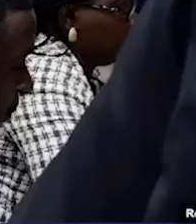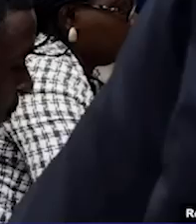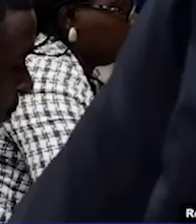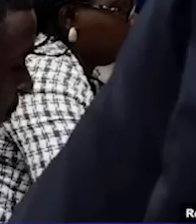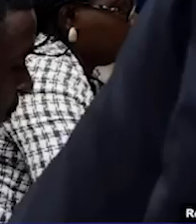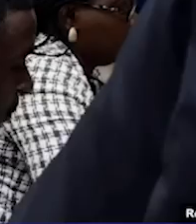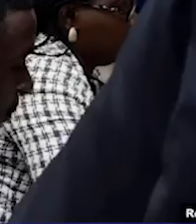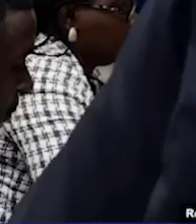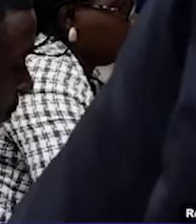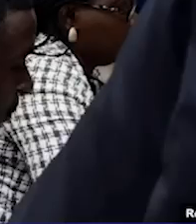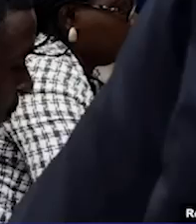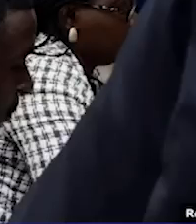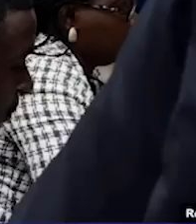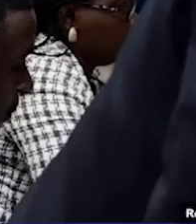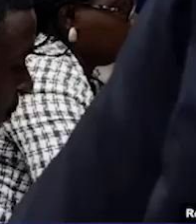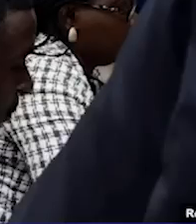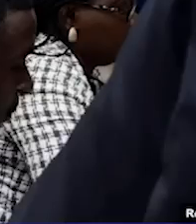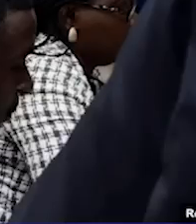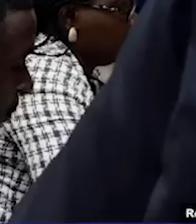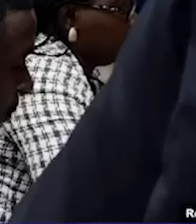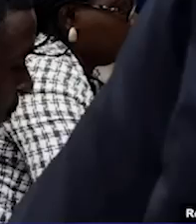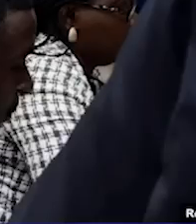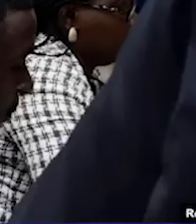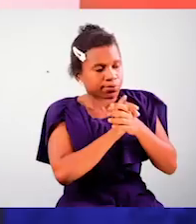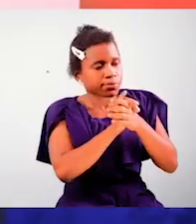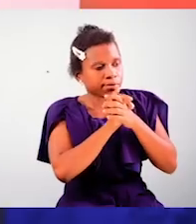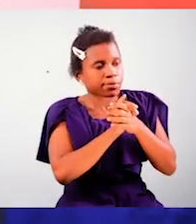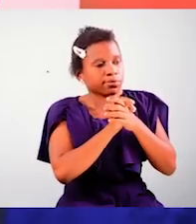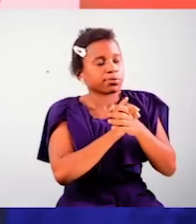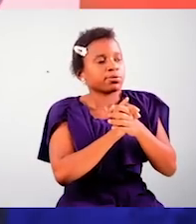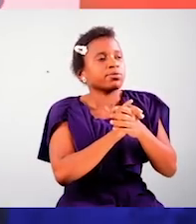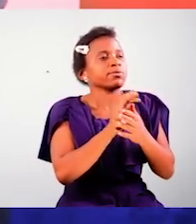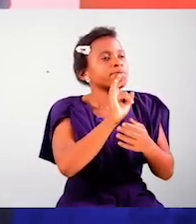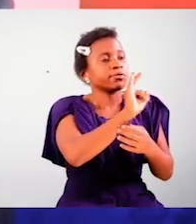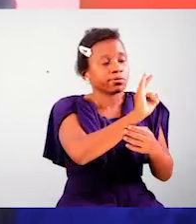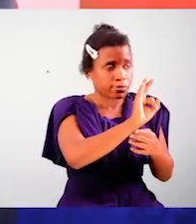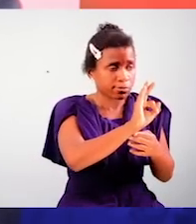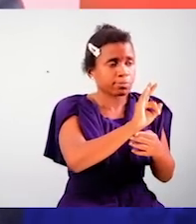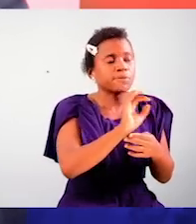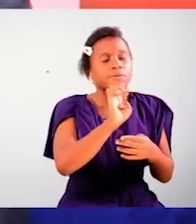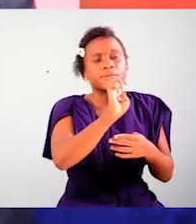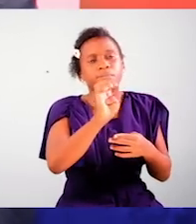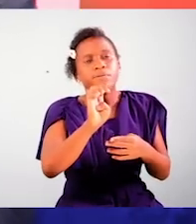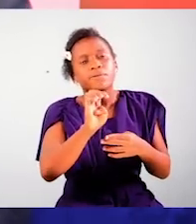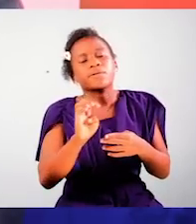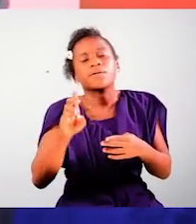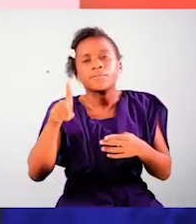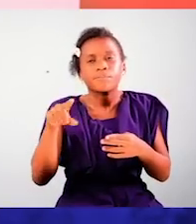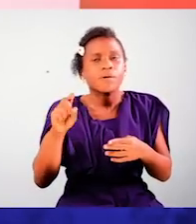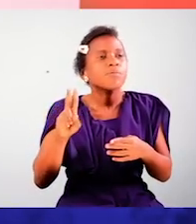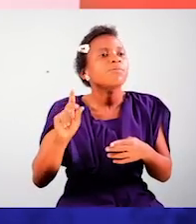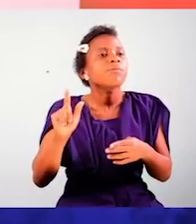kuiba mabati. Na huyu ni waziri wa fedha aliyekamatwa. Inadaiwa kwamba alichukua mabaki ya sehemu ya